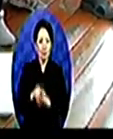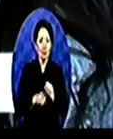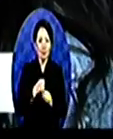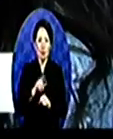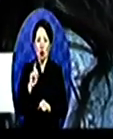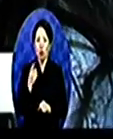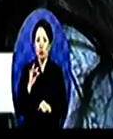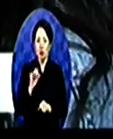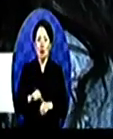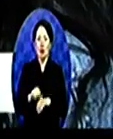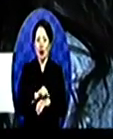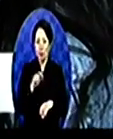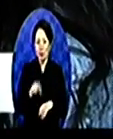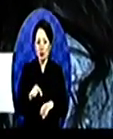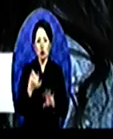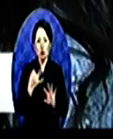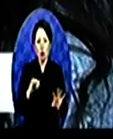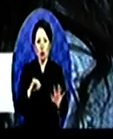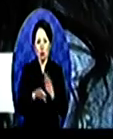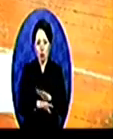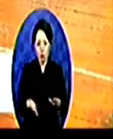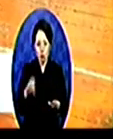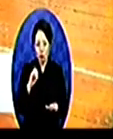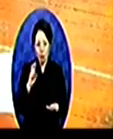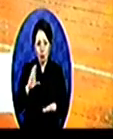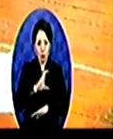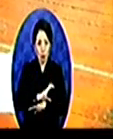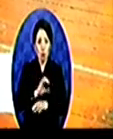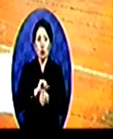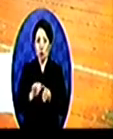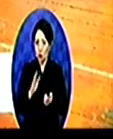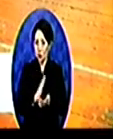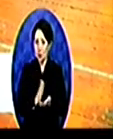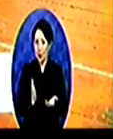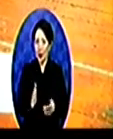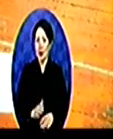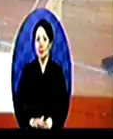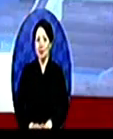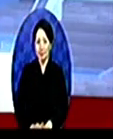хэмжээнд 700 гаруй сурагч ерхий боловсролын сургуулийг төгсөж байна.